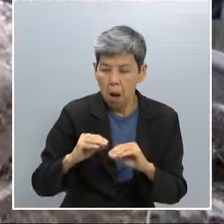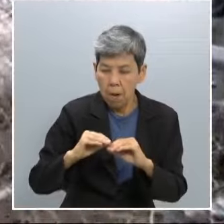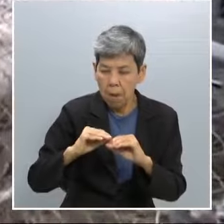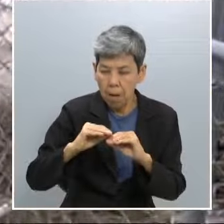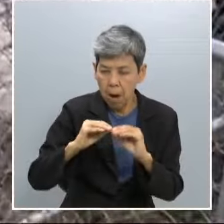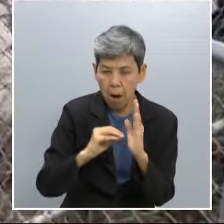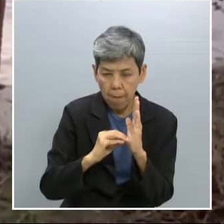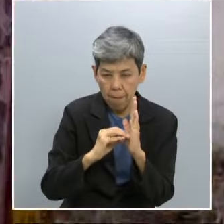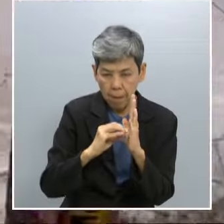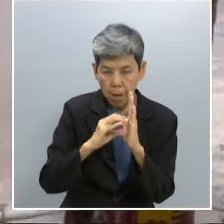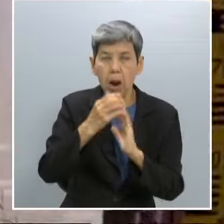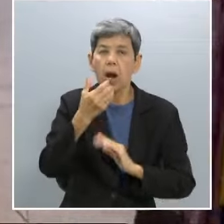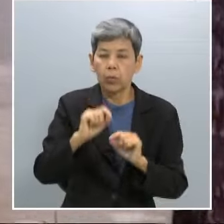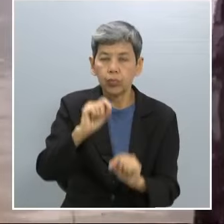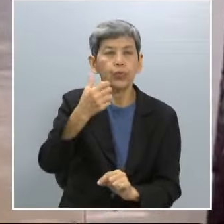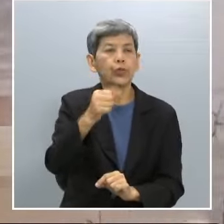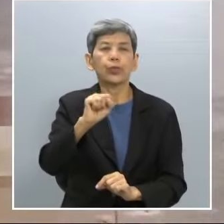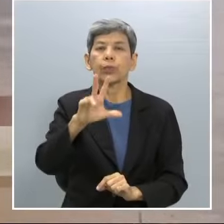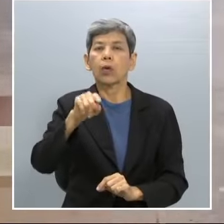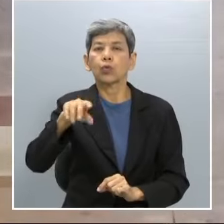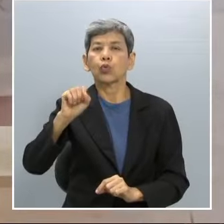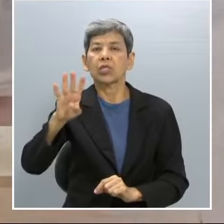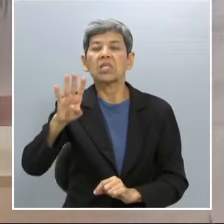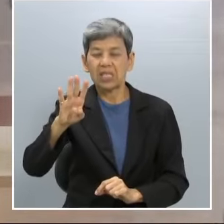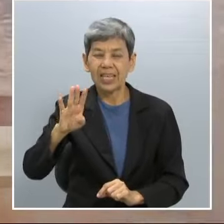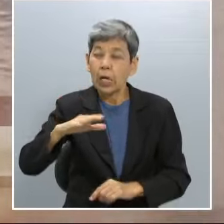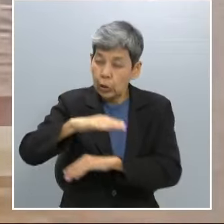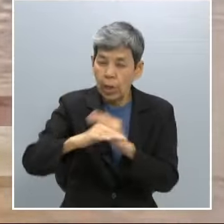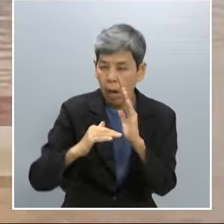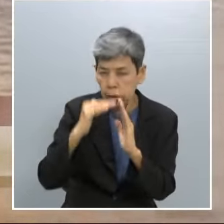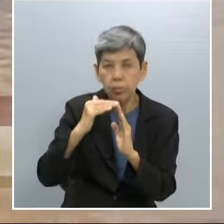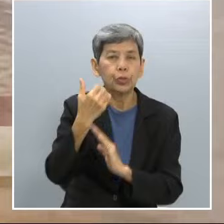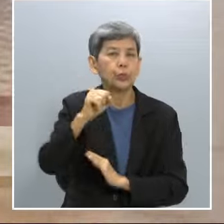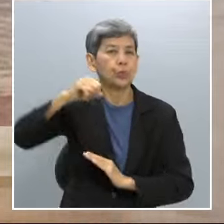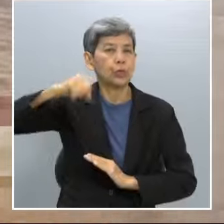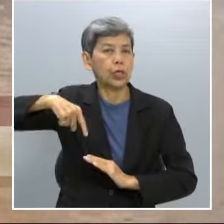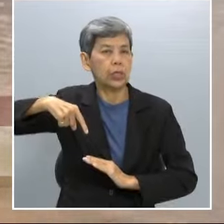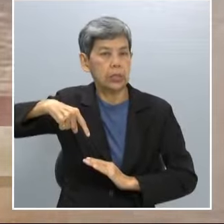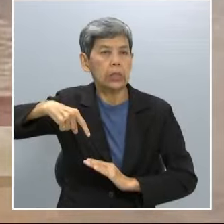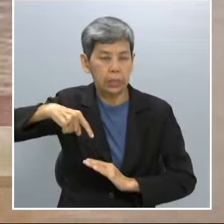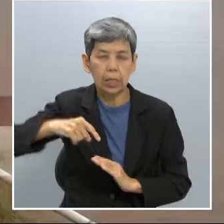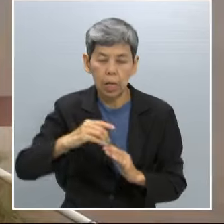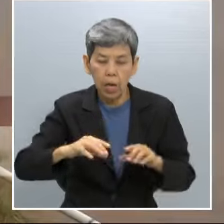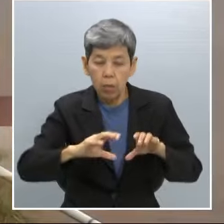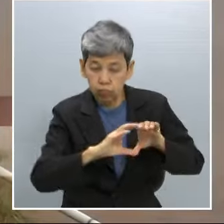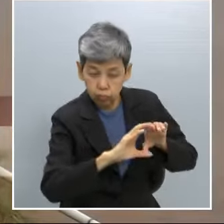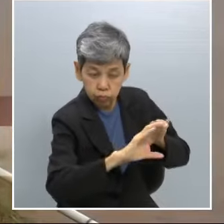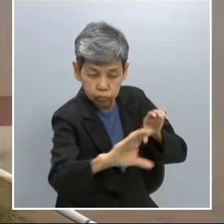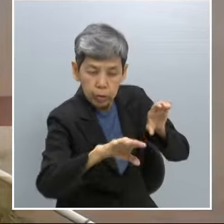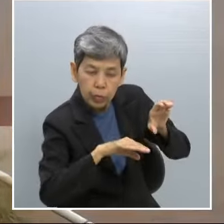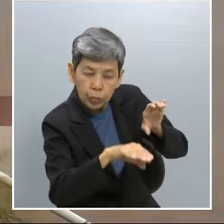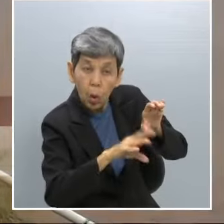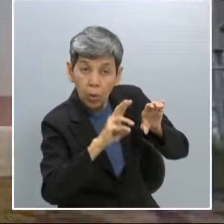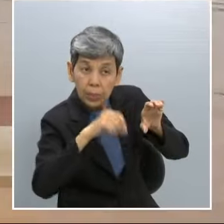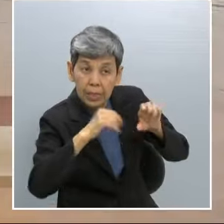ช้านี้วัดได้ 13.40 เมตรนะคะเพิ่มขึ้นจากเย็นเมื่อวานนี้10เซนอยู่ต่ำกว่าตลิ่ง60เซนค่ะ ส่งผล